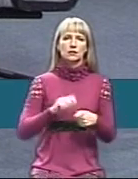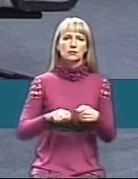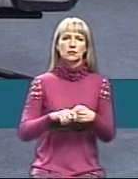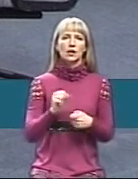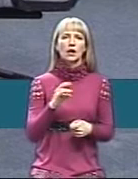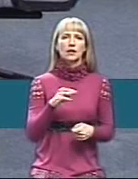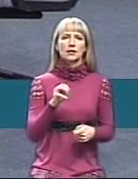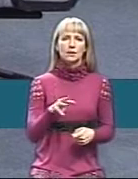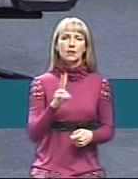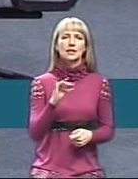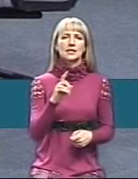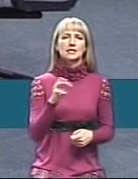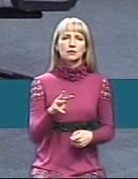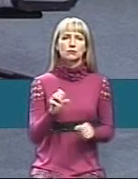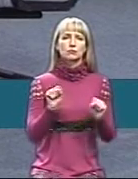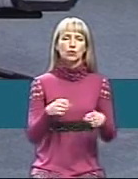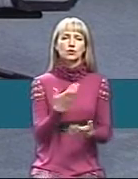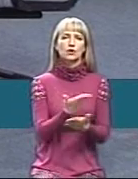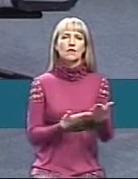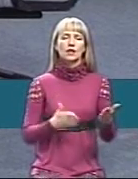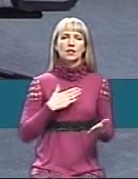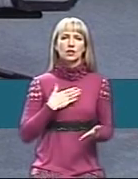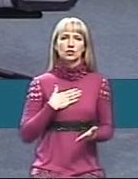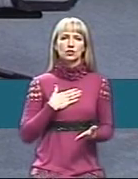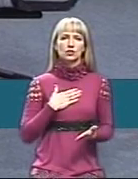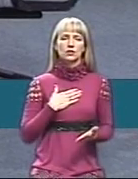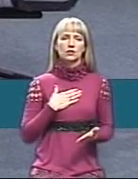Артем Кижин. То, що можна порадити нашій